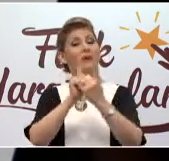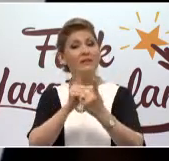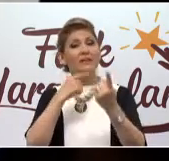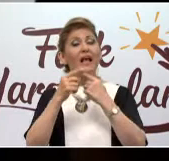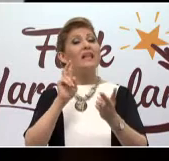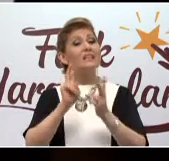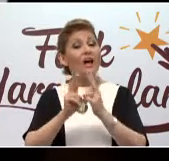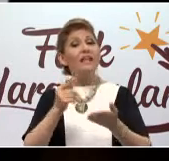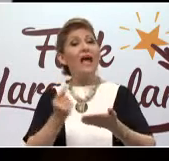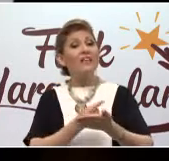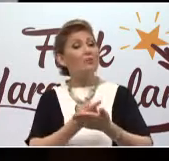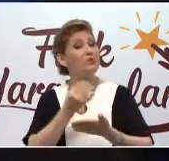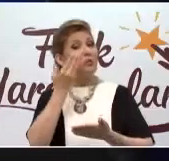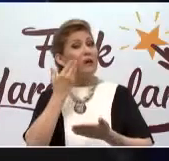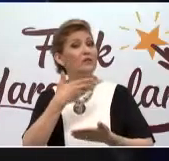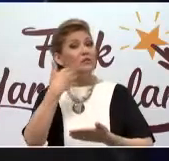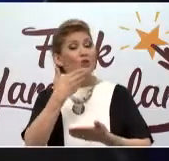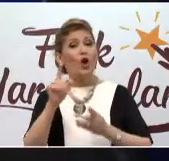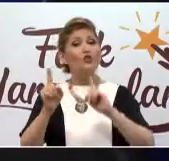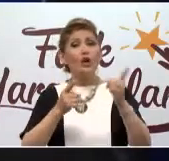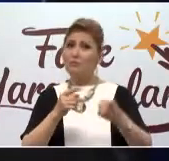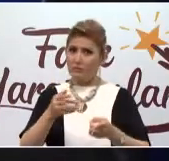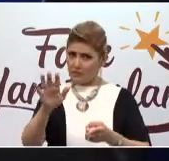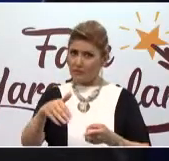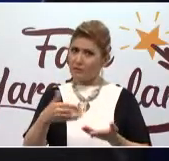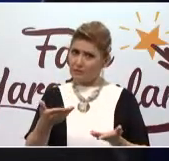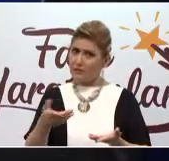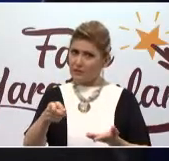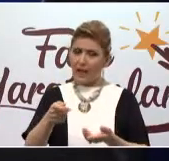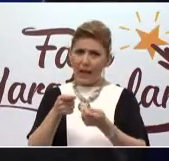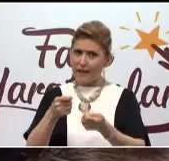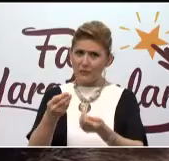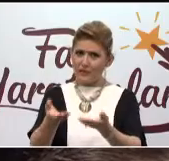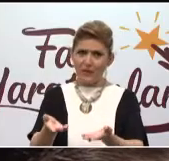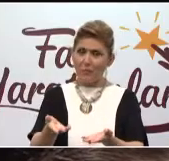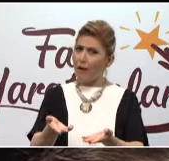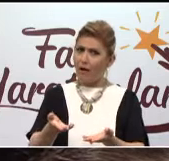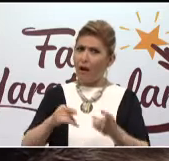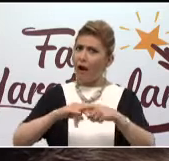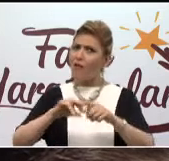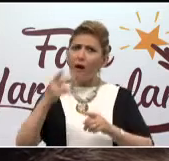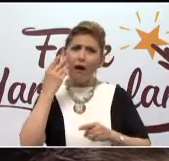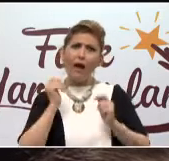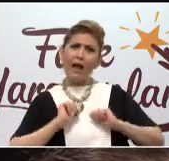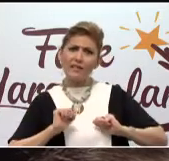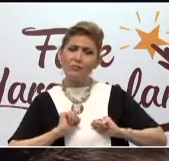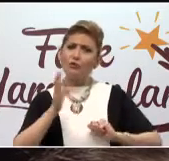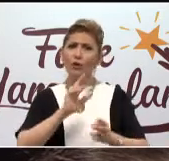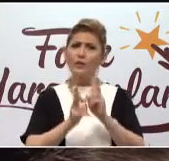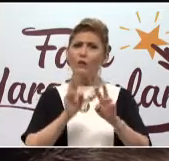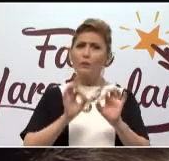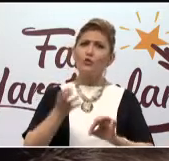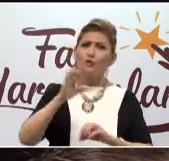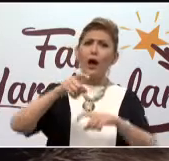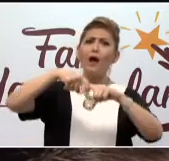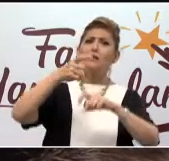tiyatroyu, edebiyatı ne kadar sevdiğini anlatıyor. Yönetmen ona da o zaman sana ücretsiz eğitim verelim diyor. Havva orada eğitim alıyor, sonra tiyatro yapmaya başlıyor, sonra